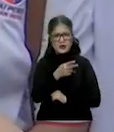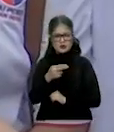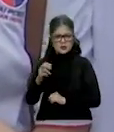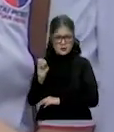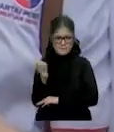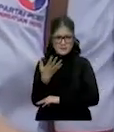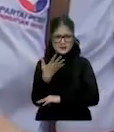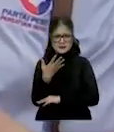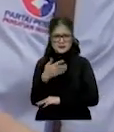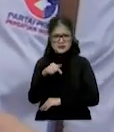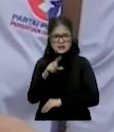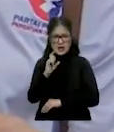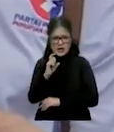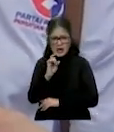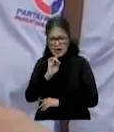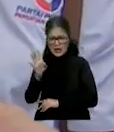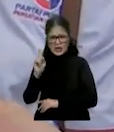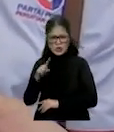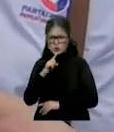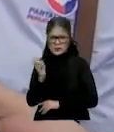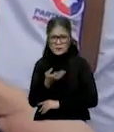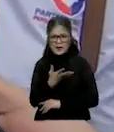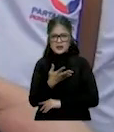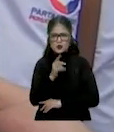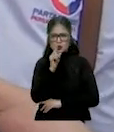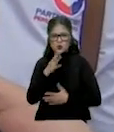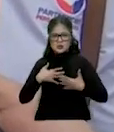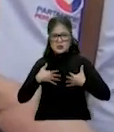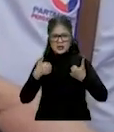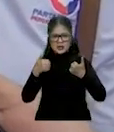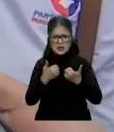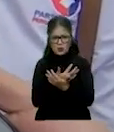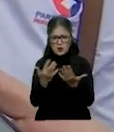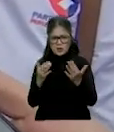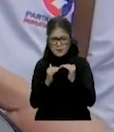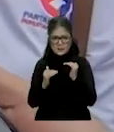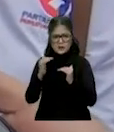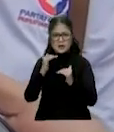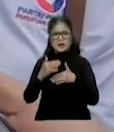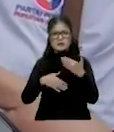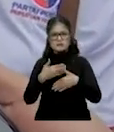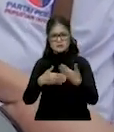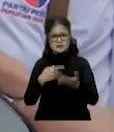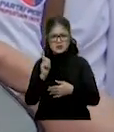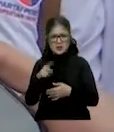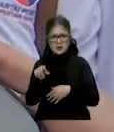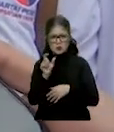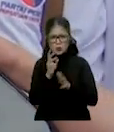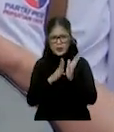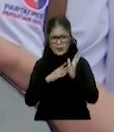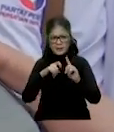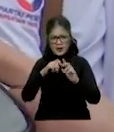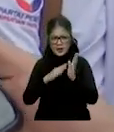ada cara lain, kita harus mempercepat pengentasan kesejahteraan dan peningkatan produktivitas dari UKM.